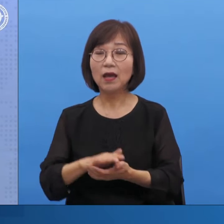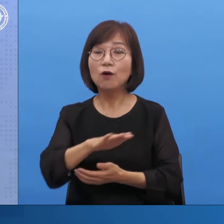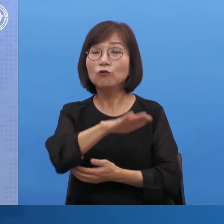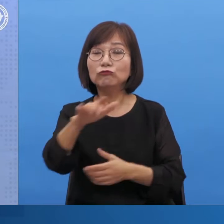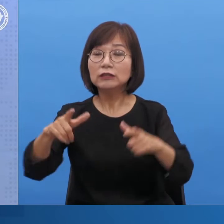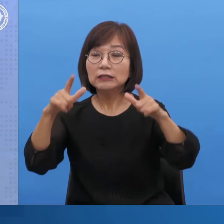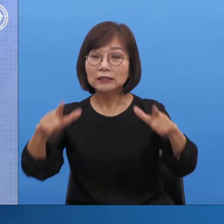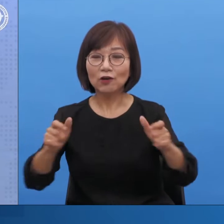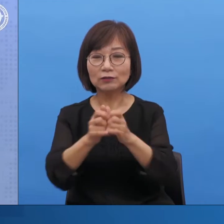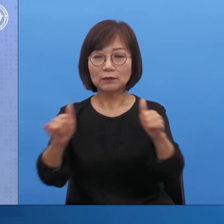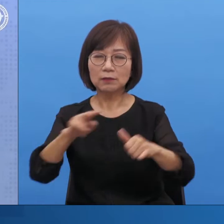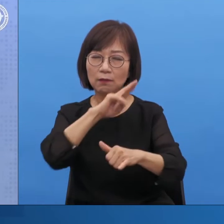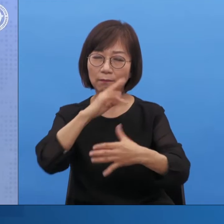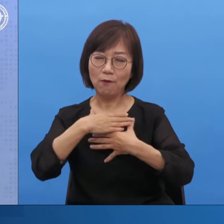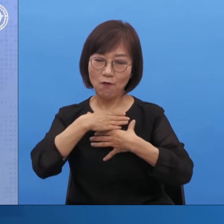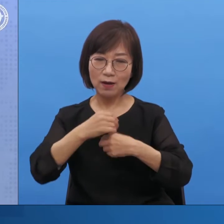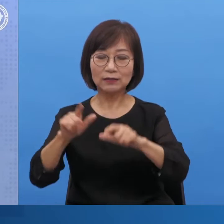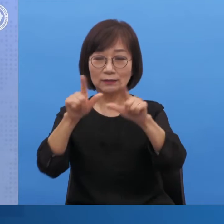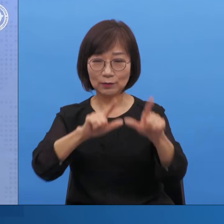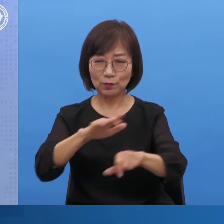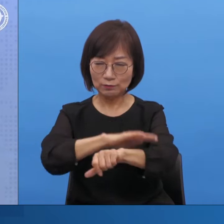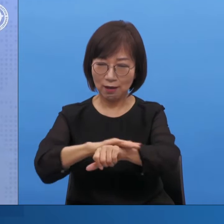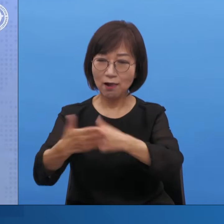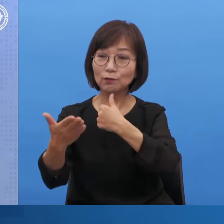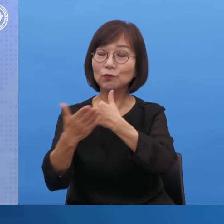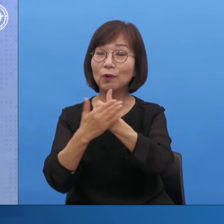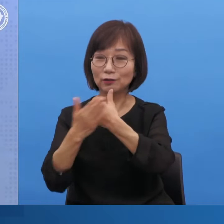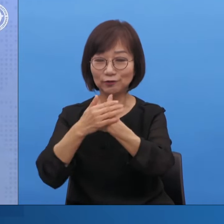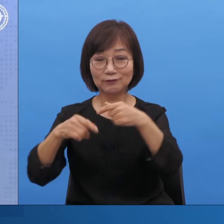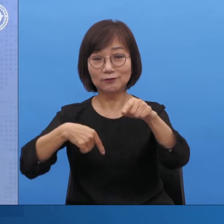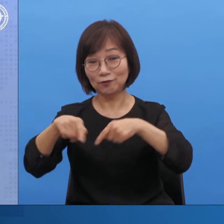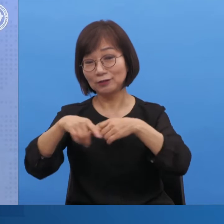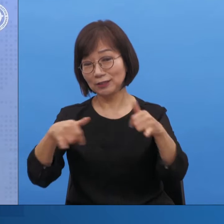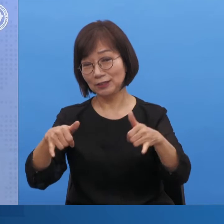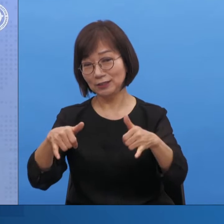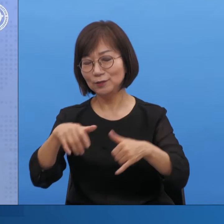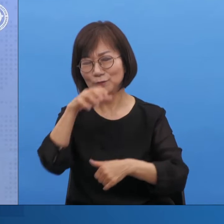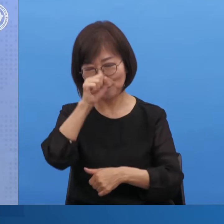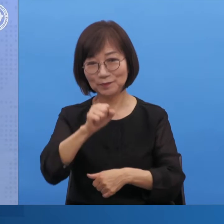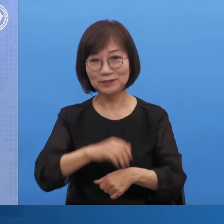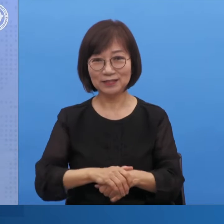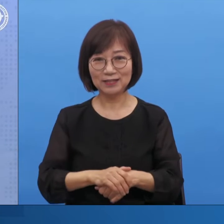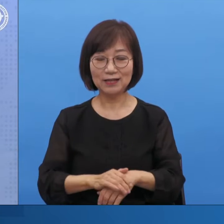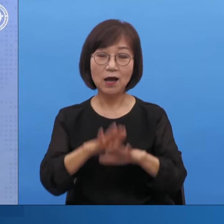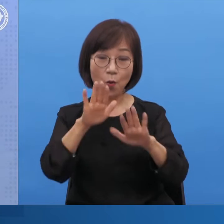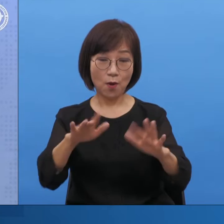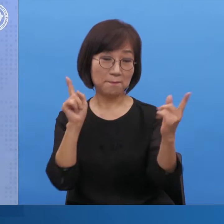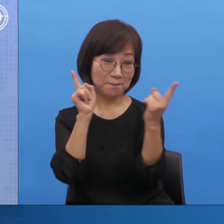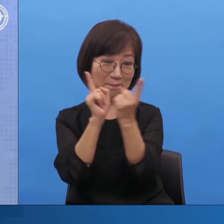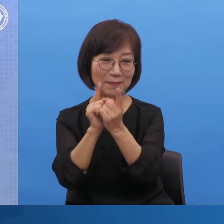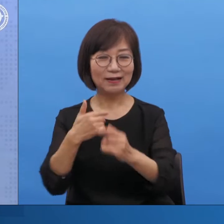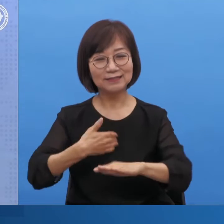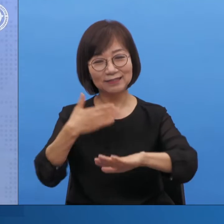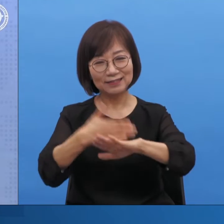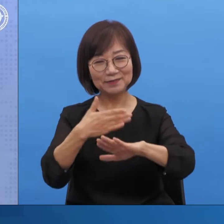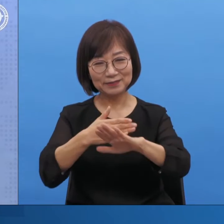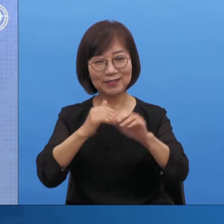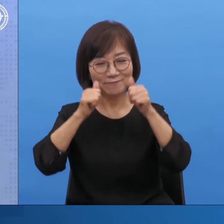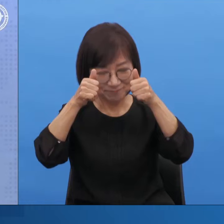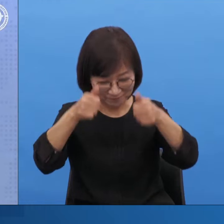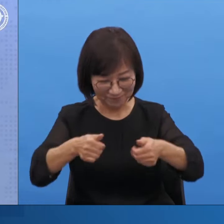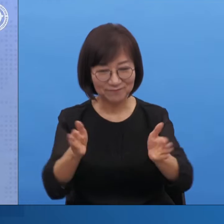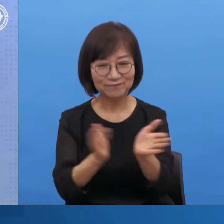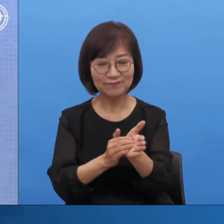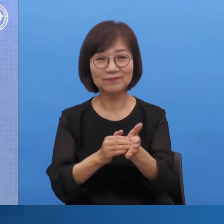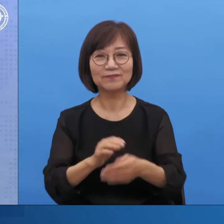중요한 지도자예요. 그렇죠. An important leader is someone who really help us to live 그래서 our lives 고맙다고 right. 그래서 오늘요. And so I thanked him today. 이